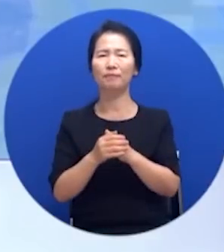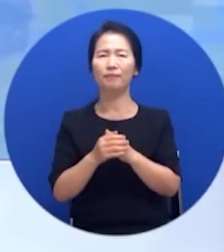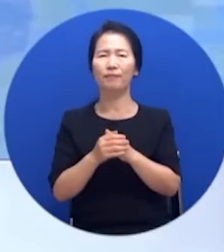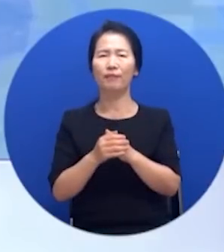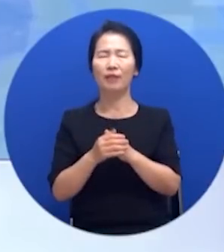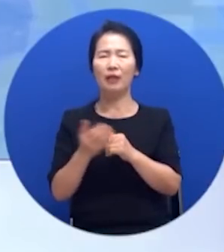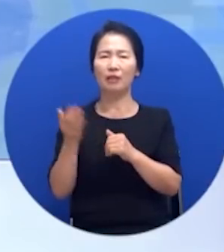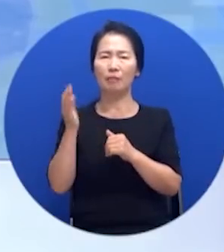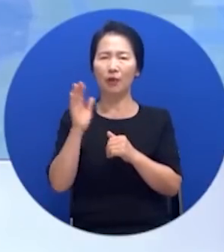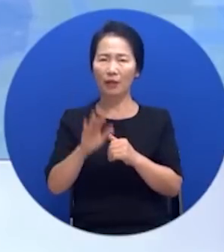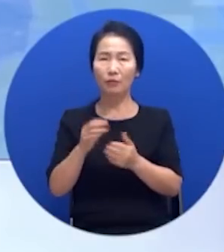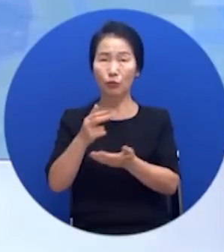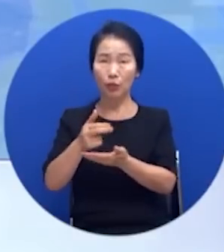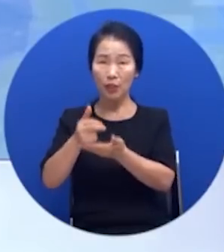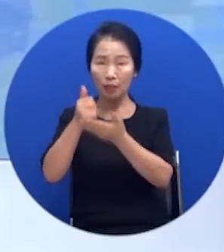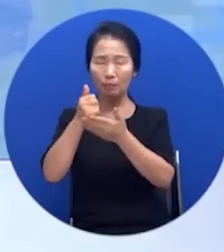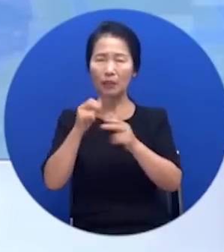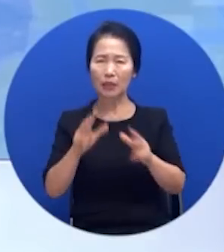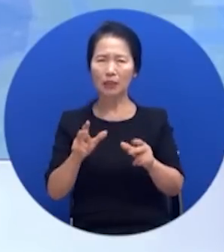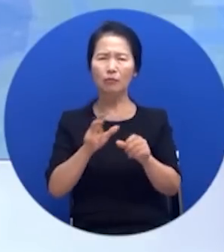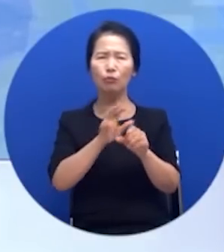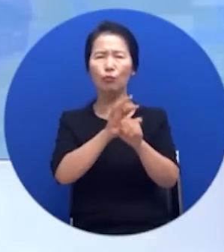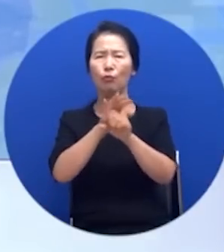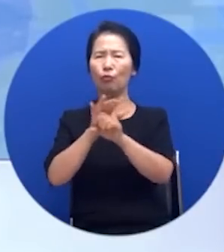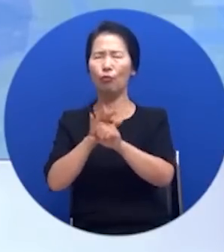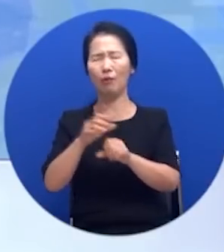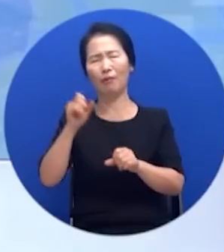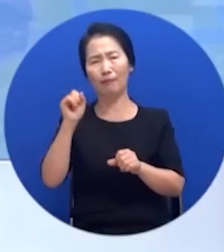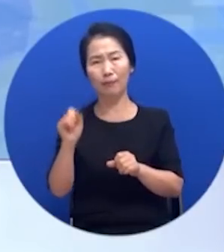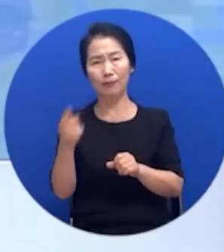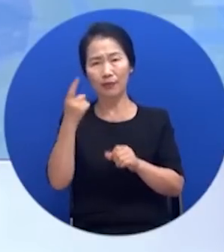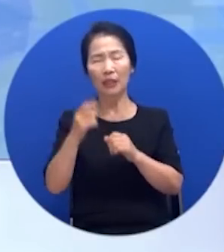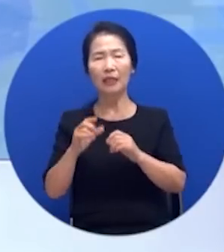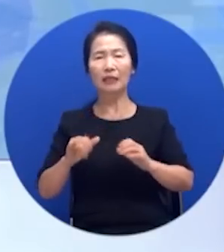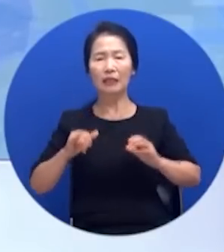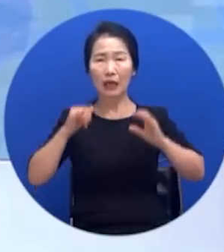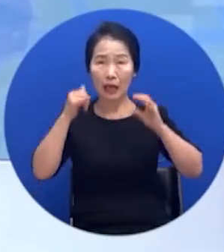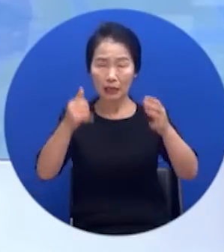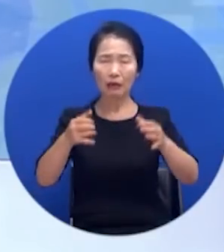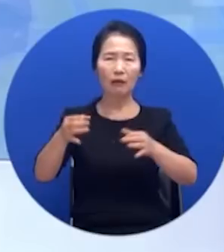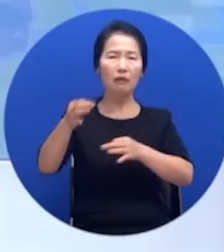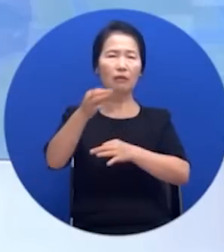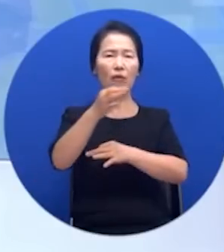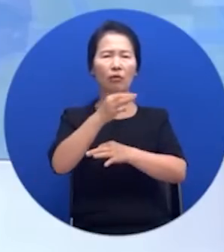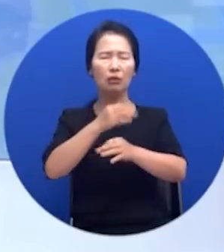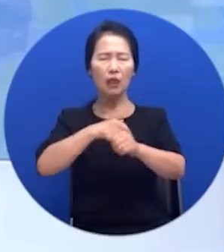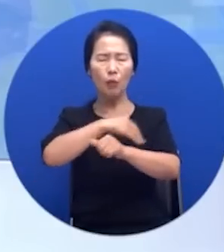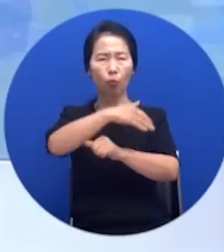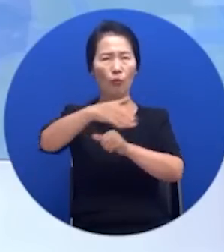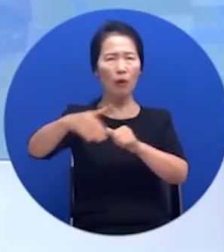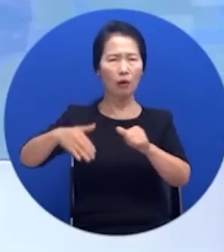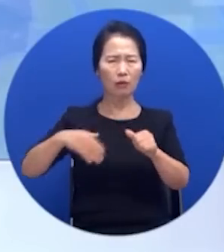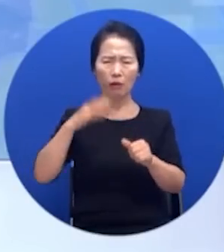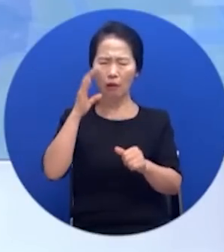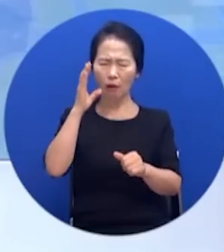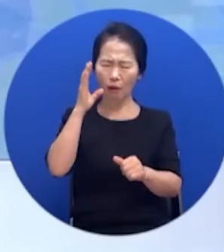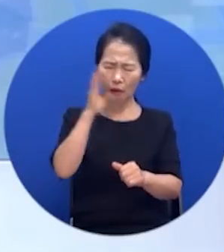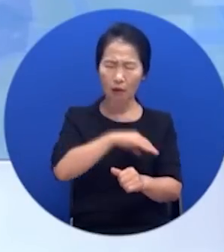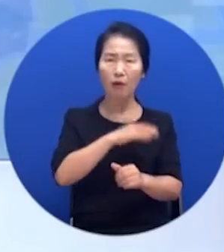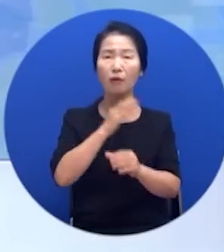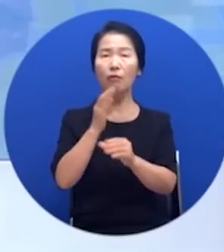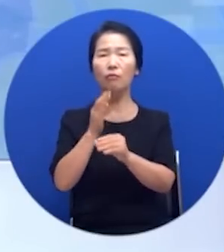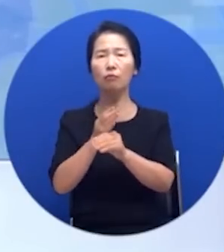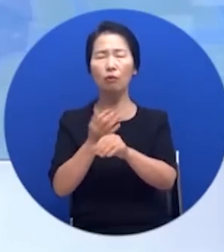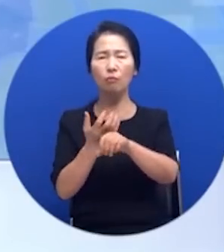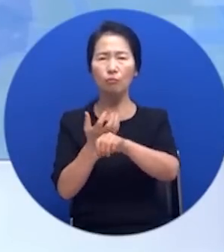주님, 지금은 코로나로 인하여 온 세계의 경제 환경이 급격하게 악화되고 있습니다.